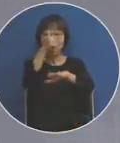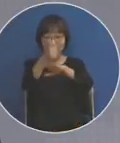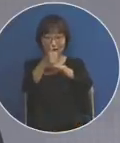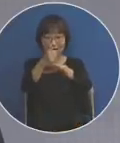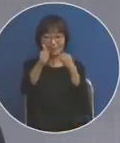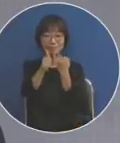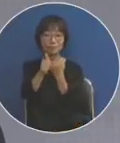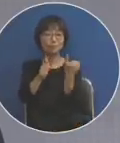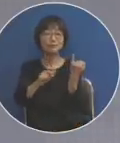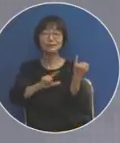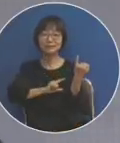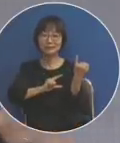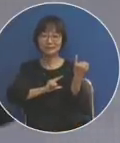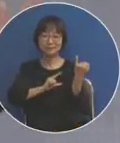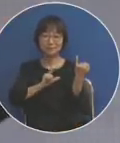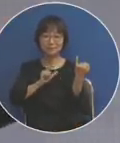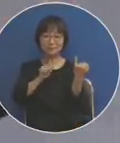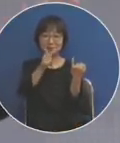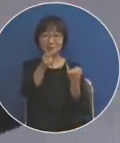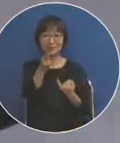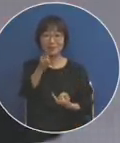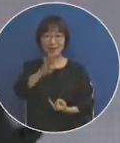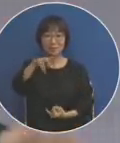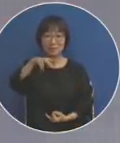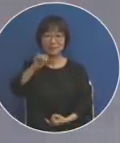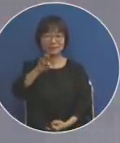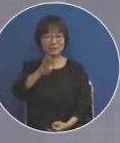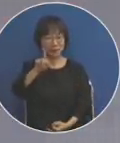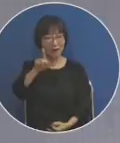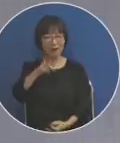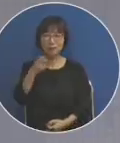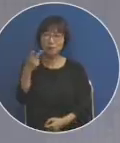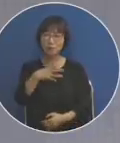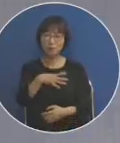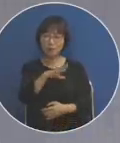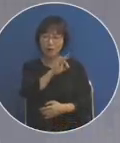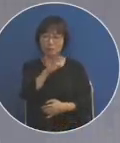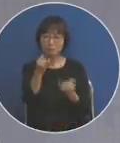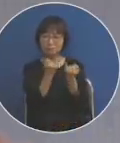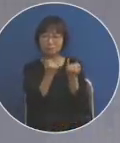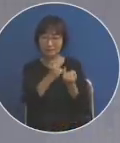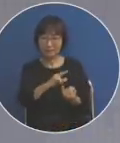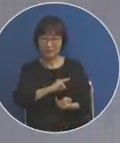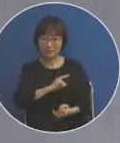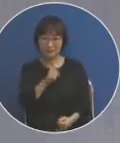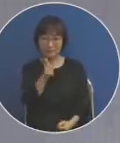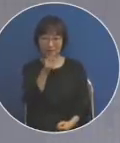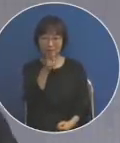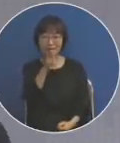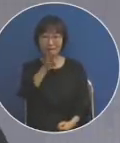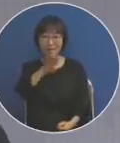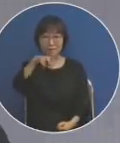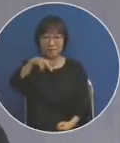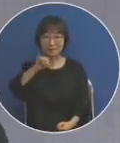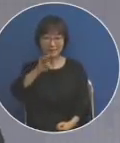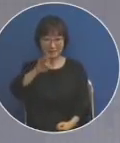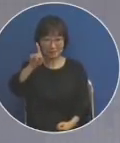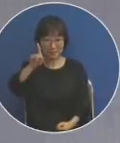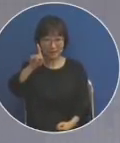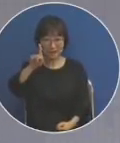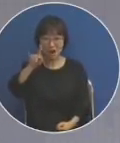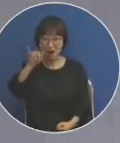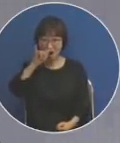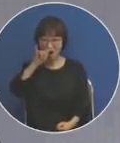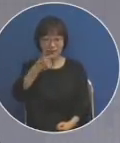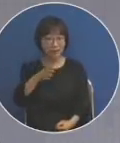name of the wife of King Hezekiah. 뭐, 여러 여자들이 이름 가질 수 있죠. And many women have that name. 헵시바라는 뜻이 뭡니까? But what does